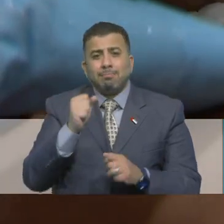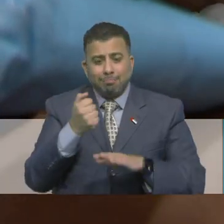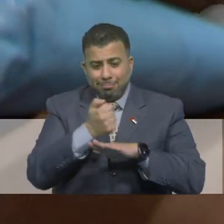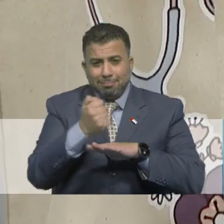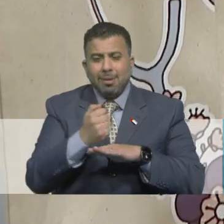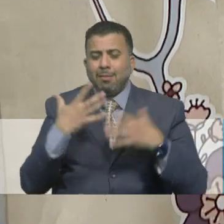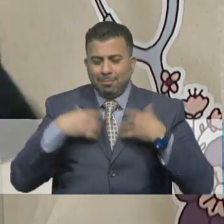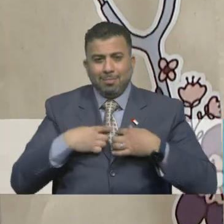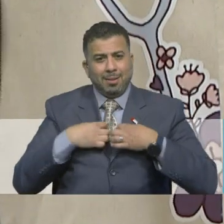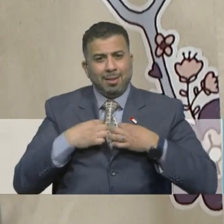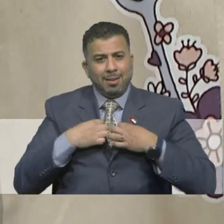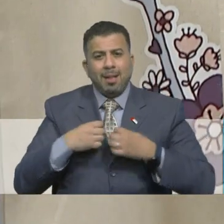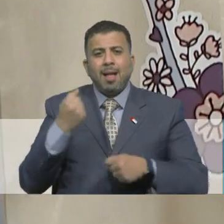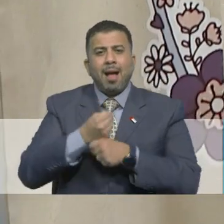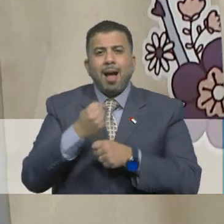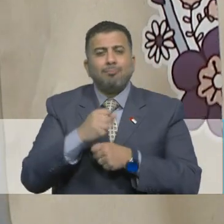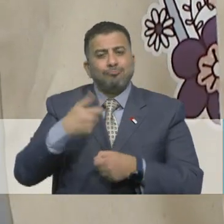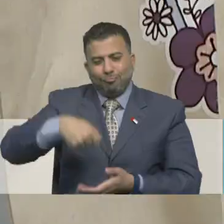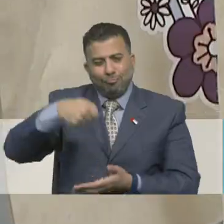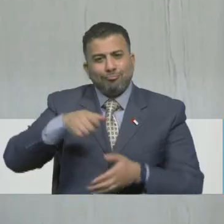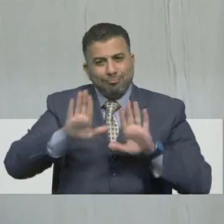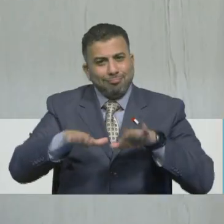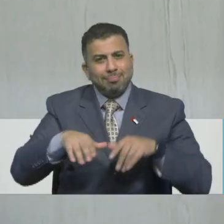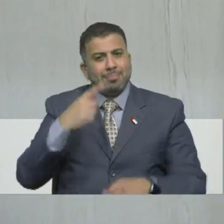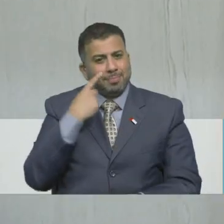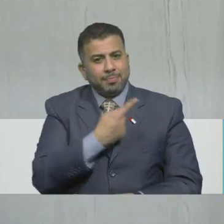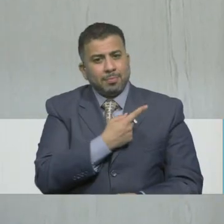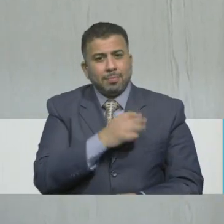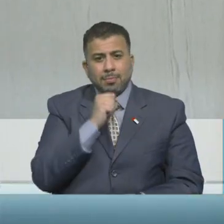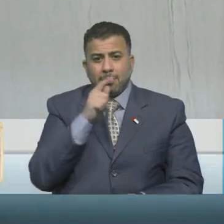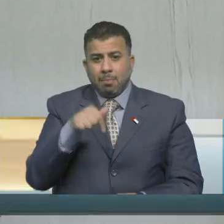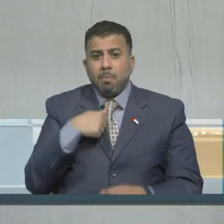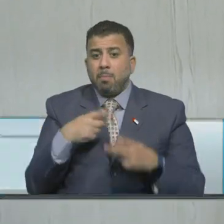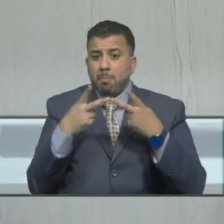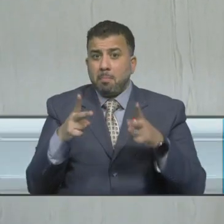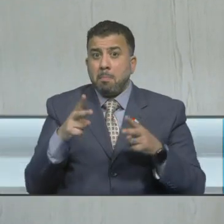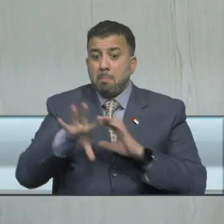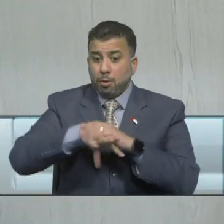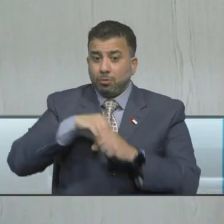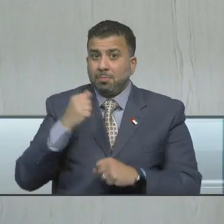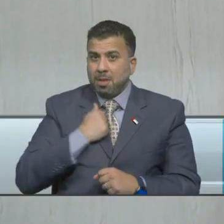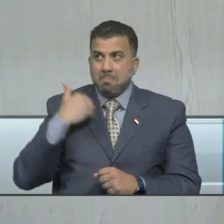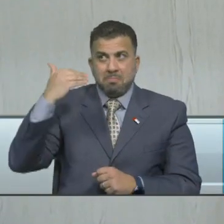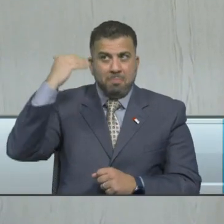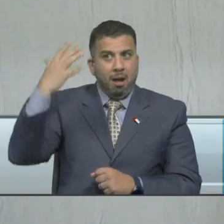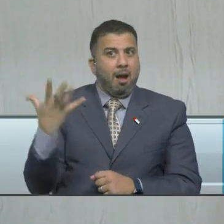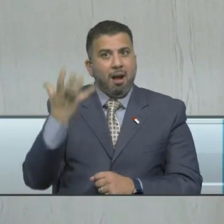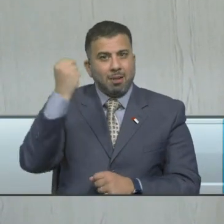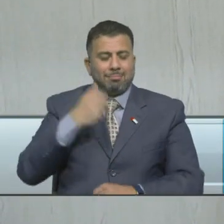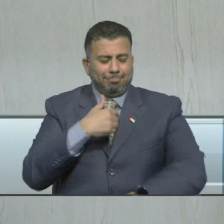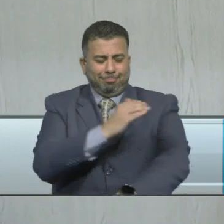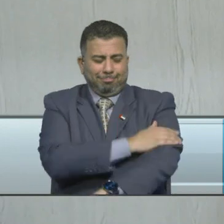والأزياء والأعمال اليدوية. هذا المعرض فادني أني أفتح مشروعي الخاص وأبدأ أعتمد على